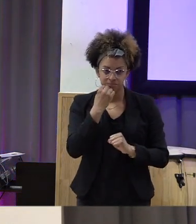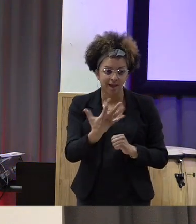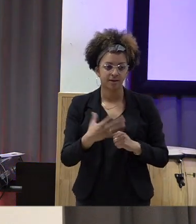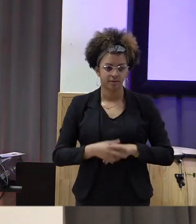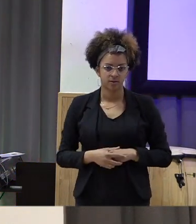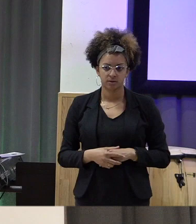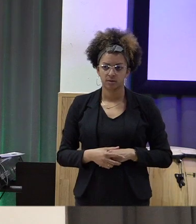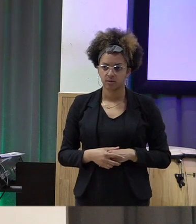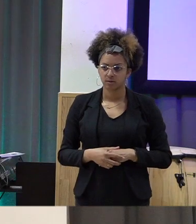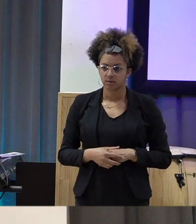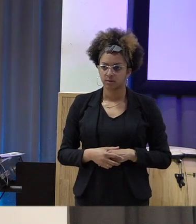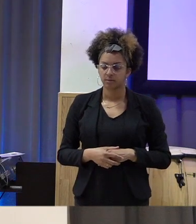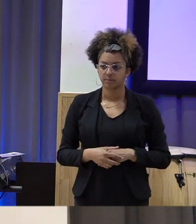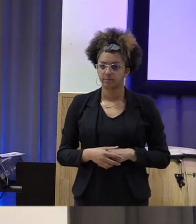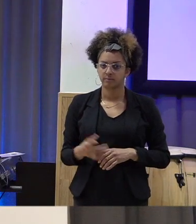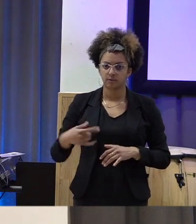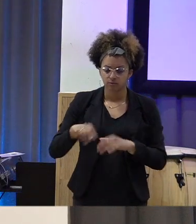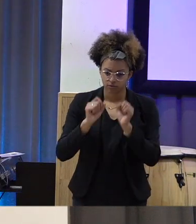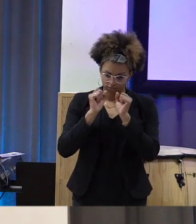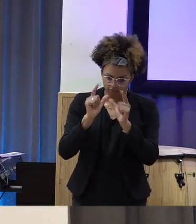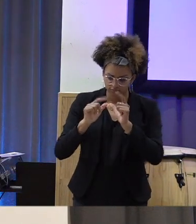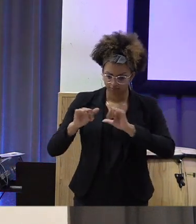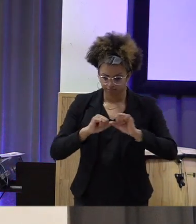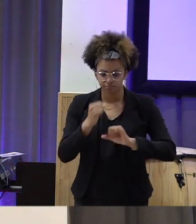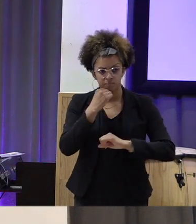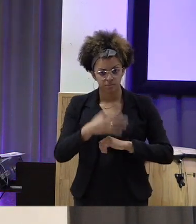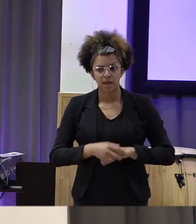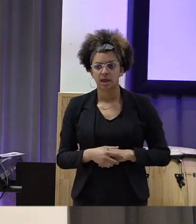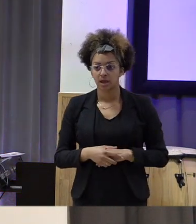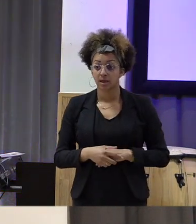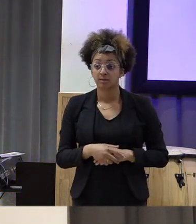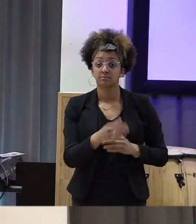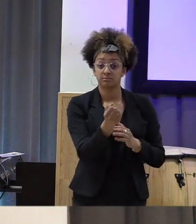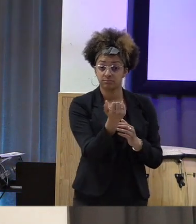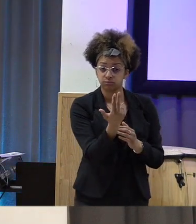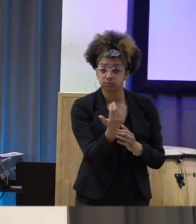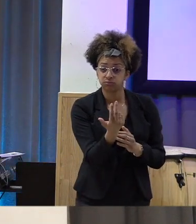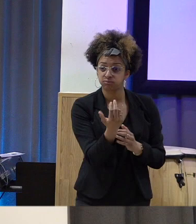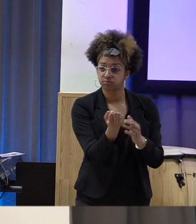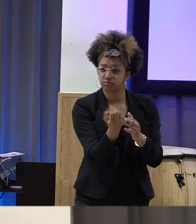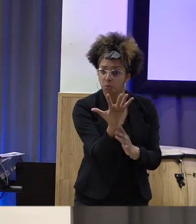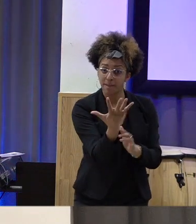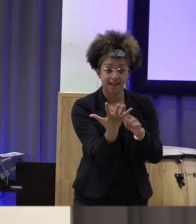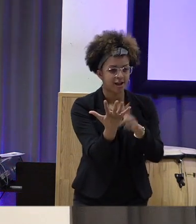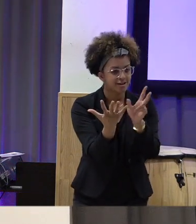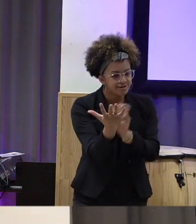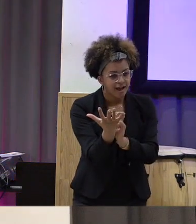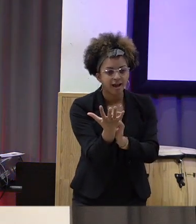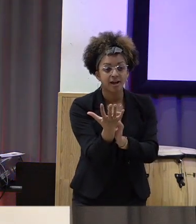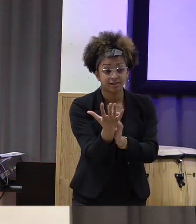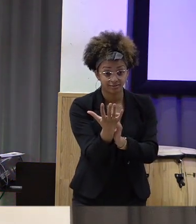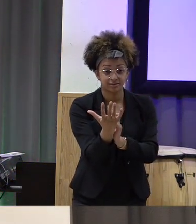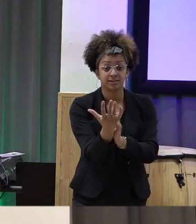Bienheureux ceux qui veillent. Les reins saints et les lampes allumées. Luc 12, versets